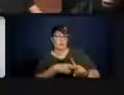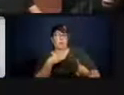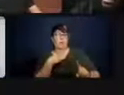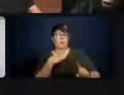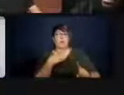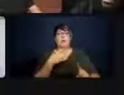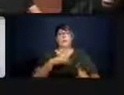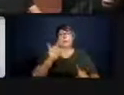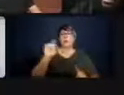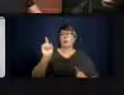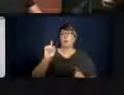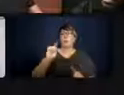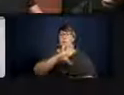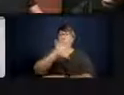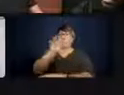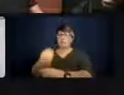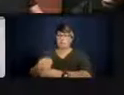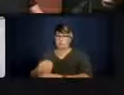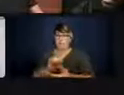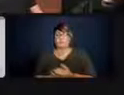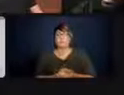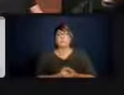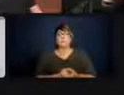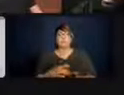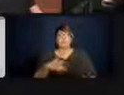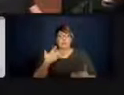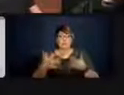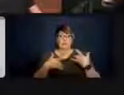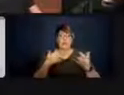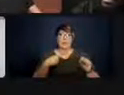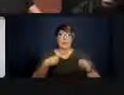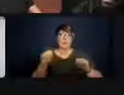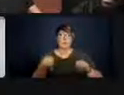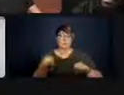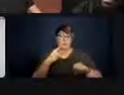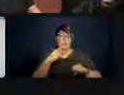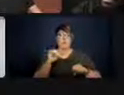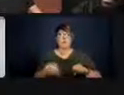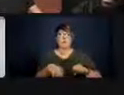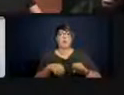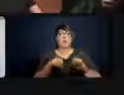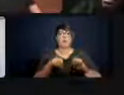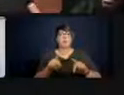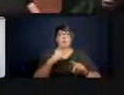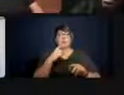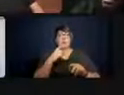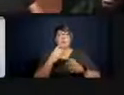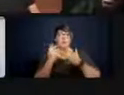من الفرص المهمة بالنسبة للطلبة. ونحن